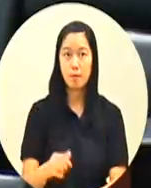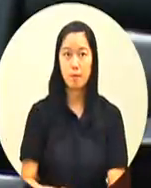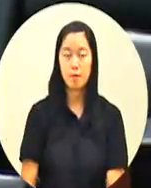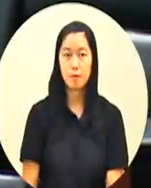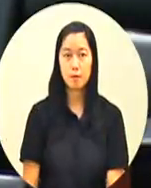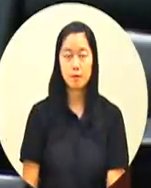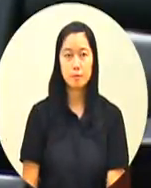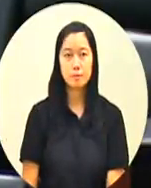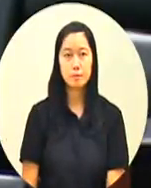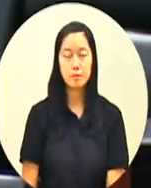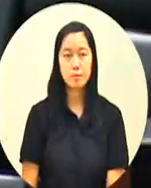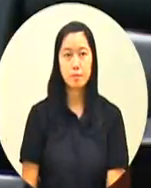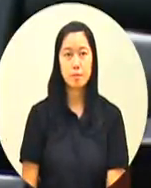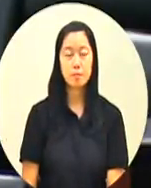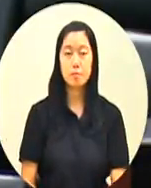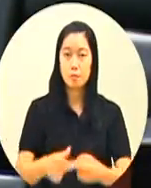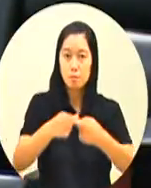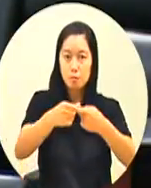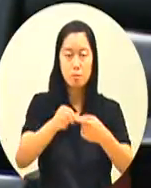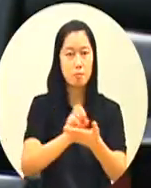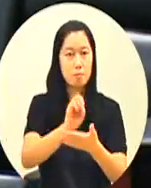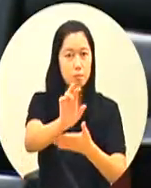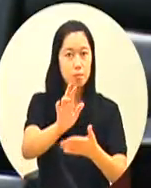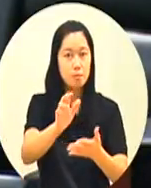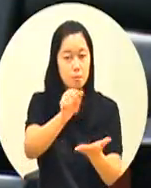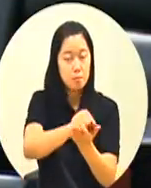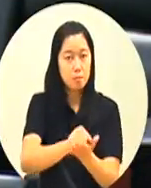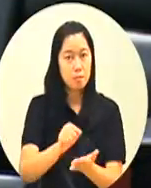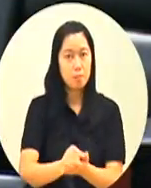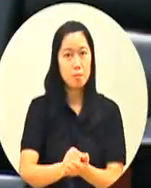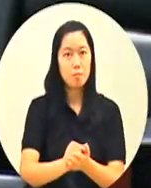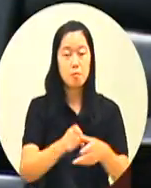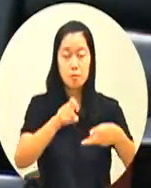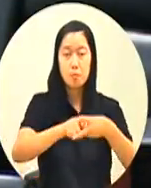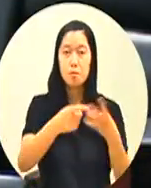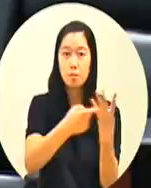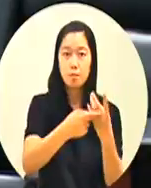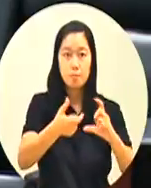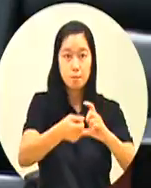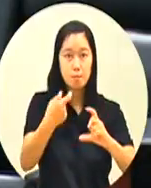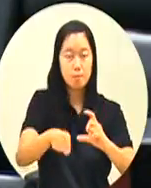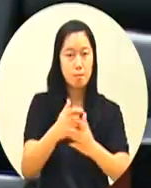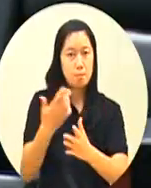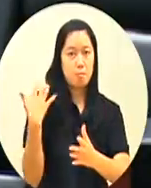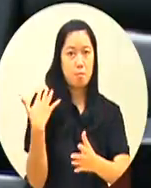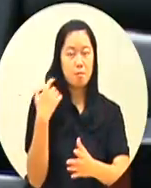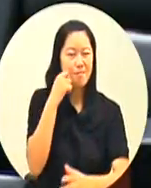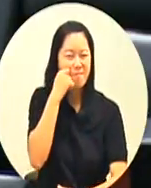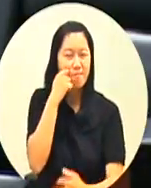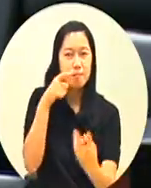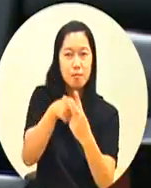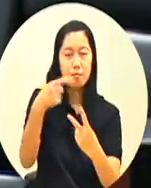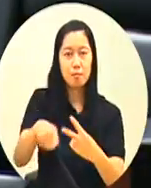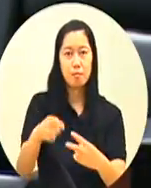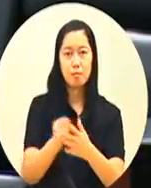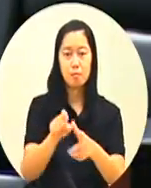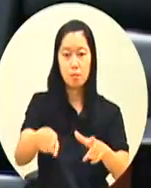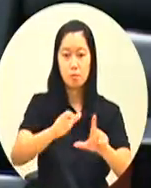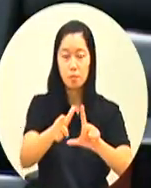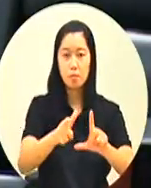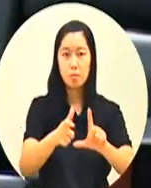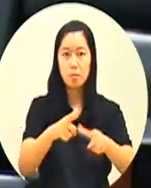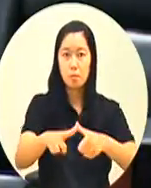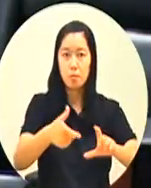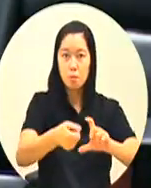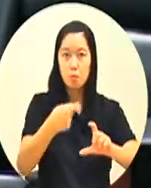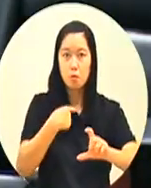的条例之后，第一个包边的工业区里面有非常多，之前都很难突破，然后在这个产业园区里面，我们看到了